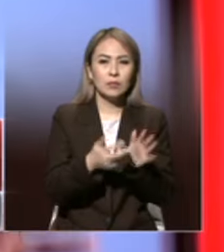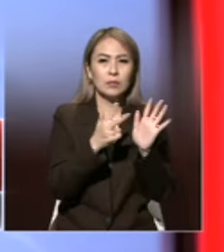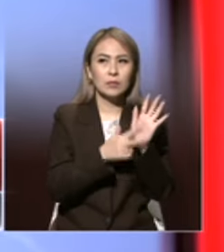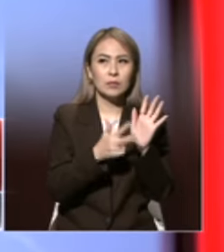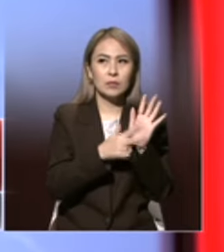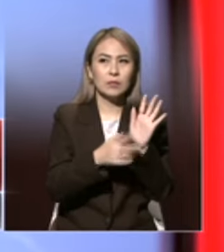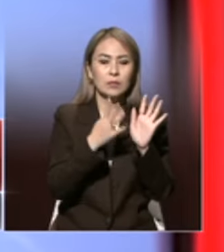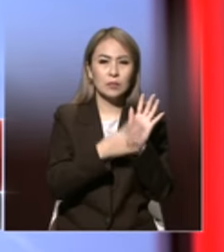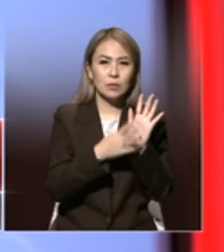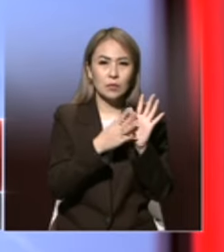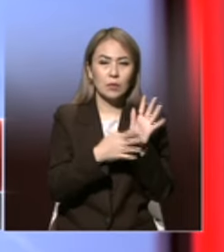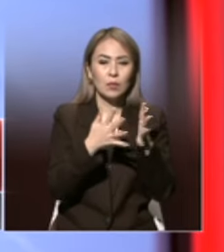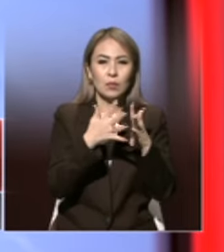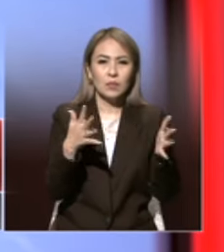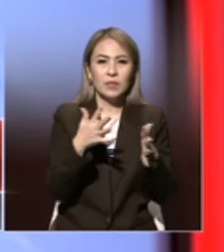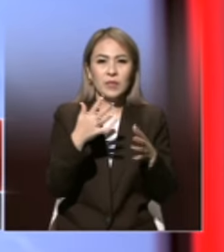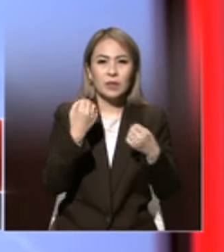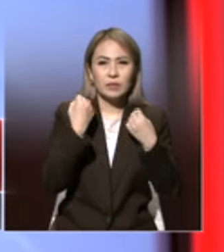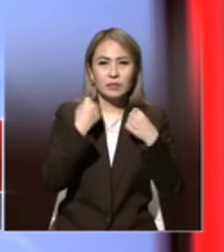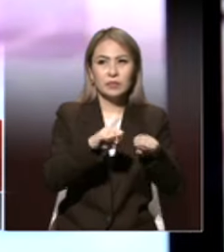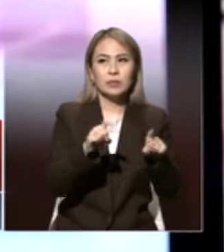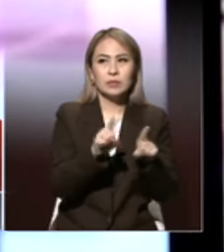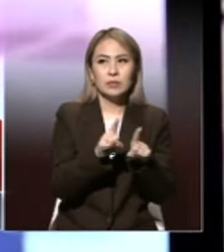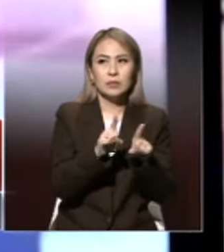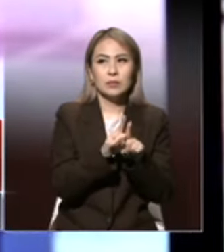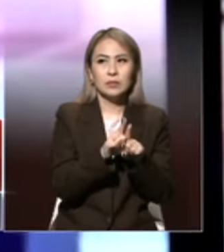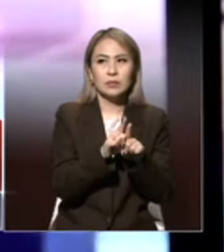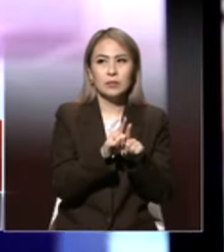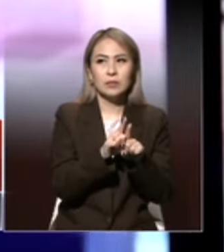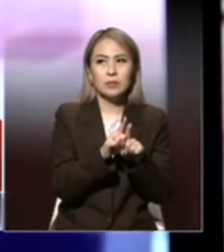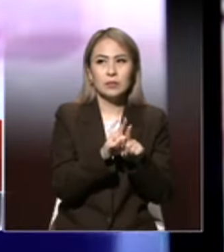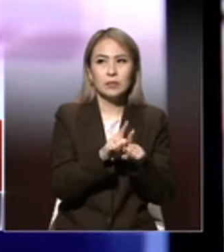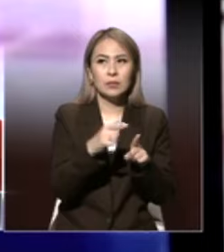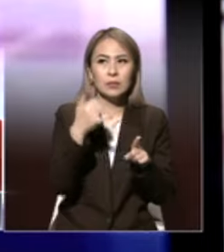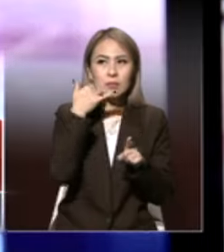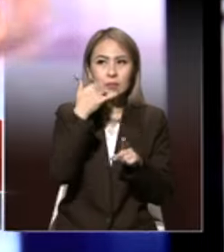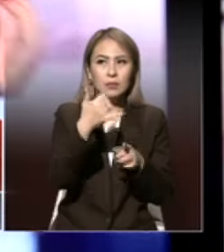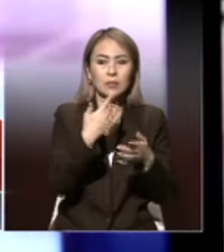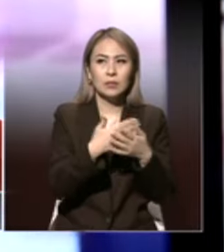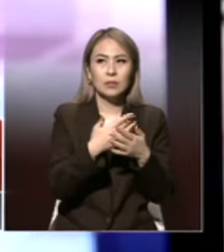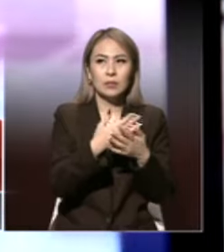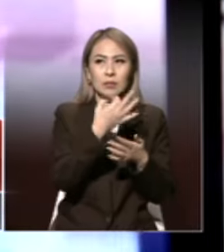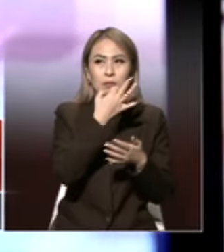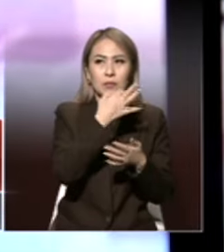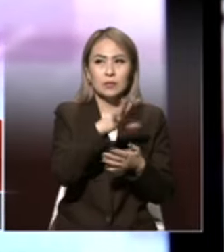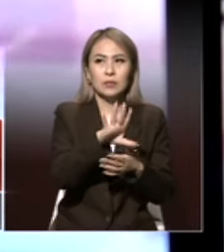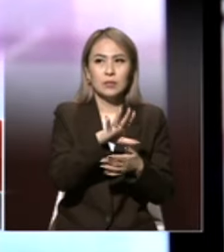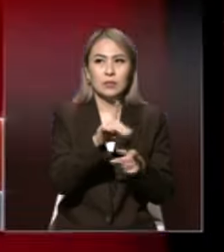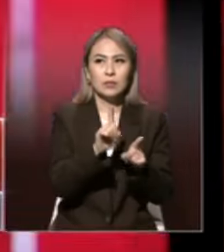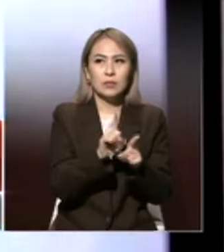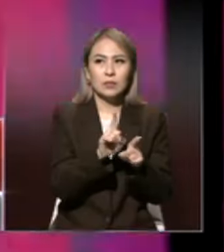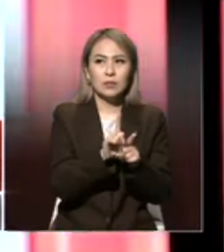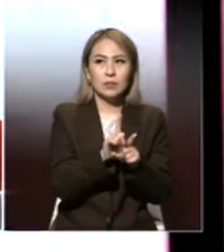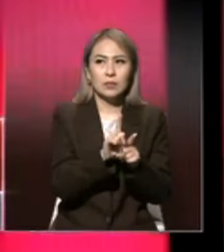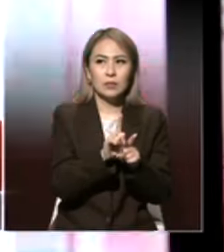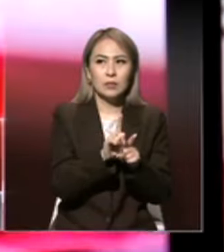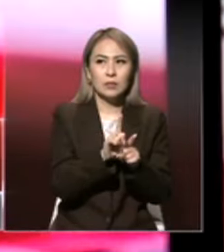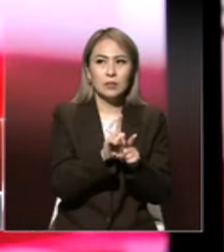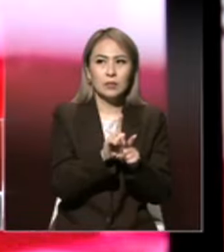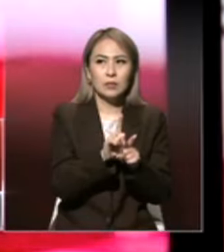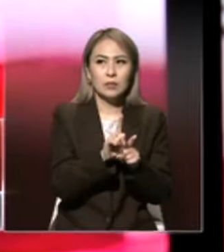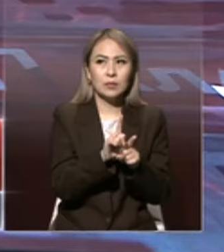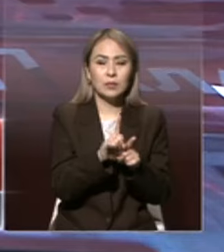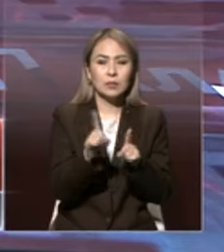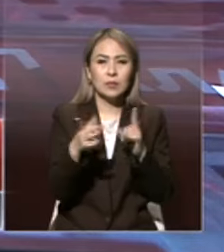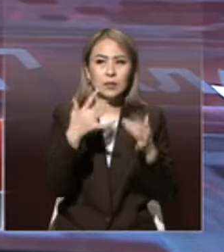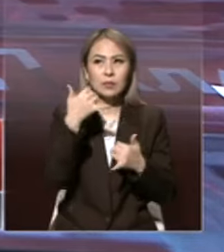80-90% әйелдер. Әйелдер дедім ғой. Ер азаматтар да жаңағы сияқты қоңырау шалса, егер өзіне кез келген зорлық-зомбылық. Ер азаматтар қоңырау шалмайды.